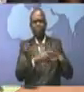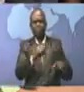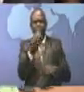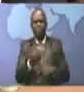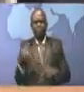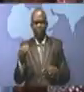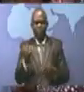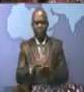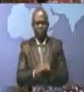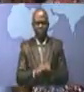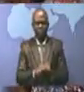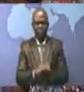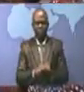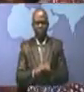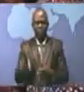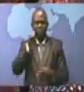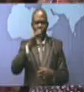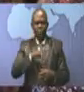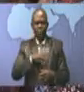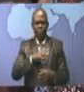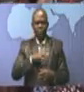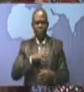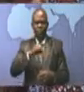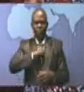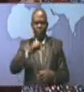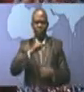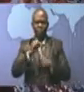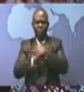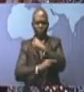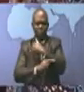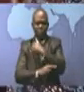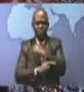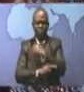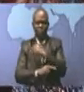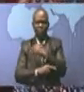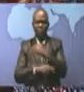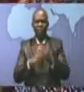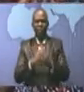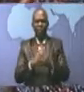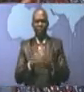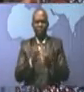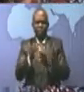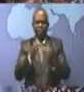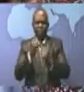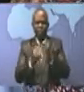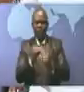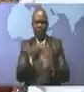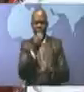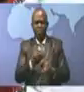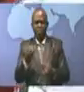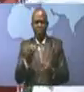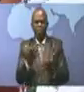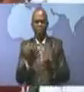des femmes au niveau de la province Ngozi ont indiqué que ce geste charitable rentre dans le cadre social de leur